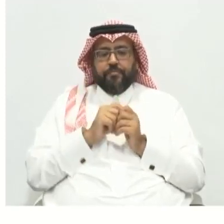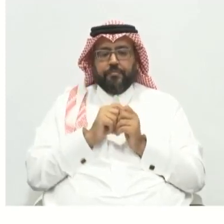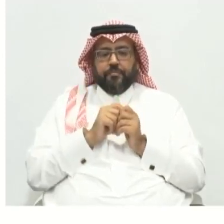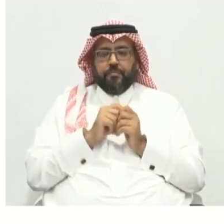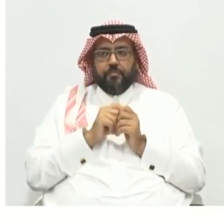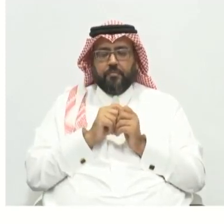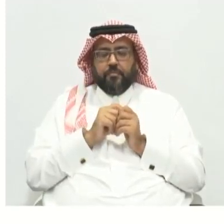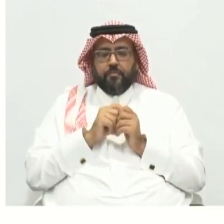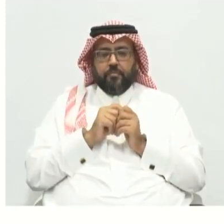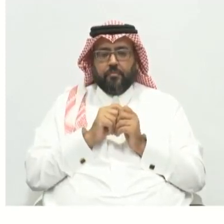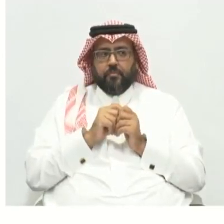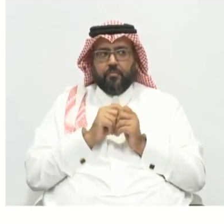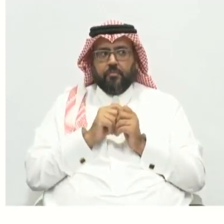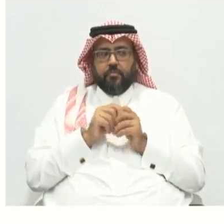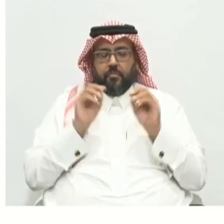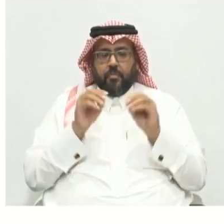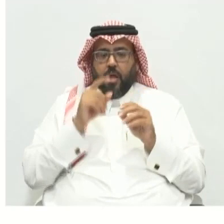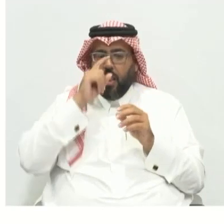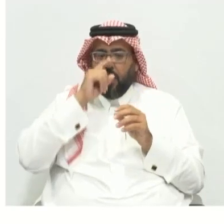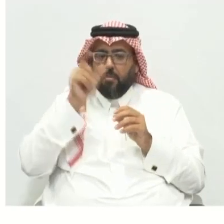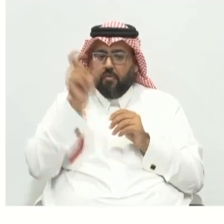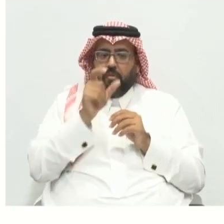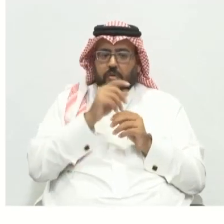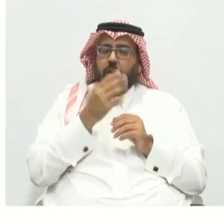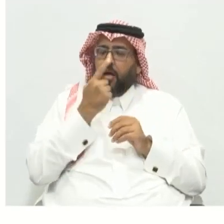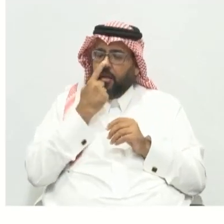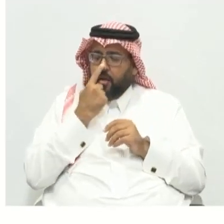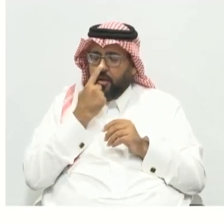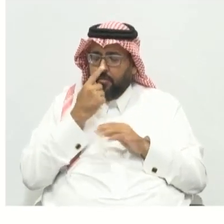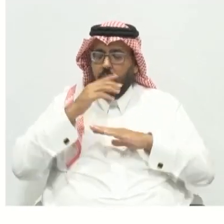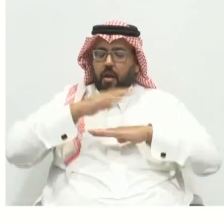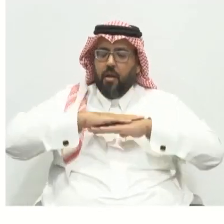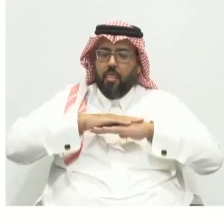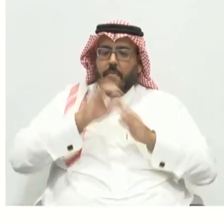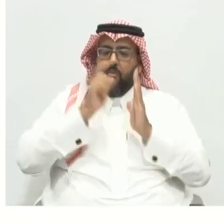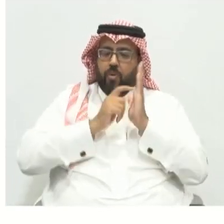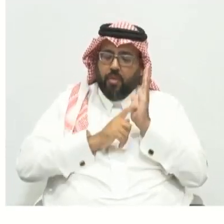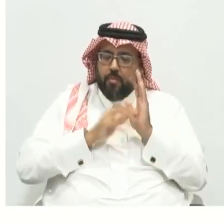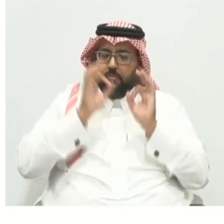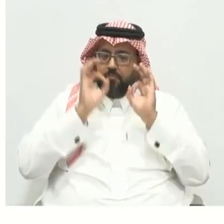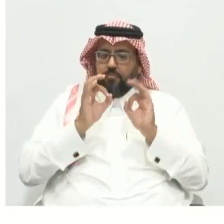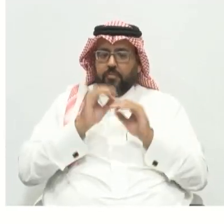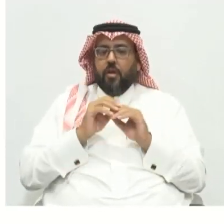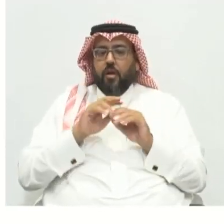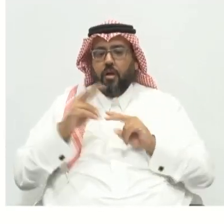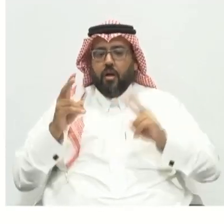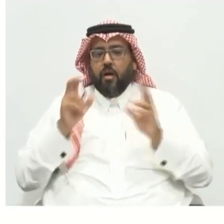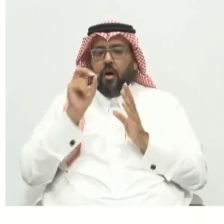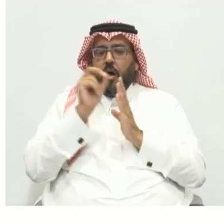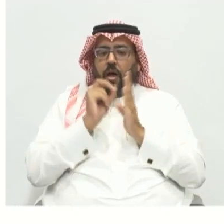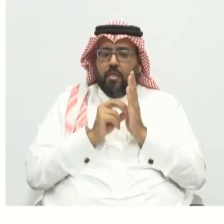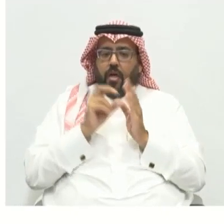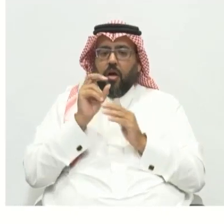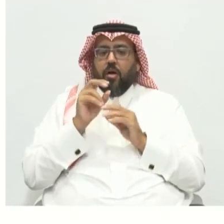ان اثره يتبين في اجبار الافراد على احترام القاعده القانونيه والعمل بها والجزاء يتنوع بتنوع الغرض من القاعده القانونيه